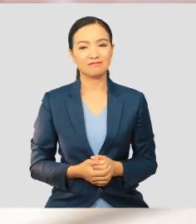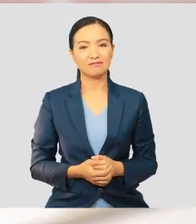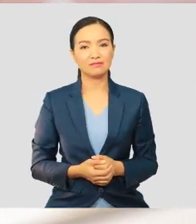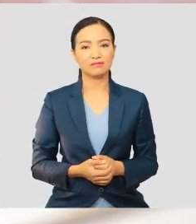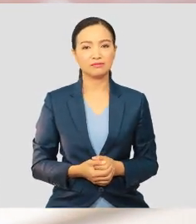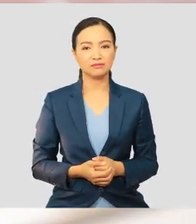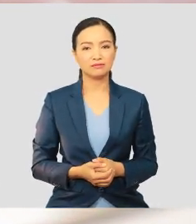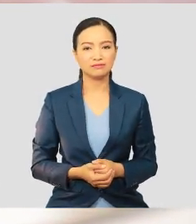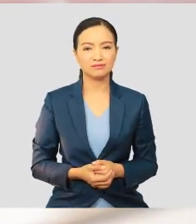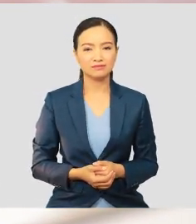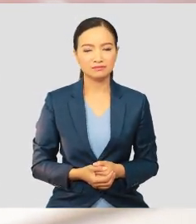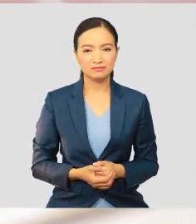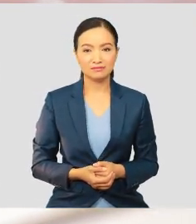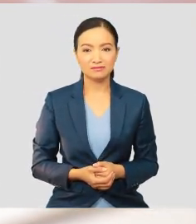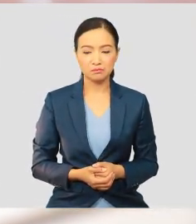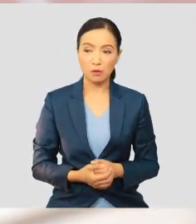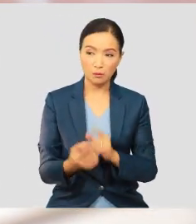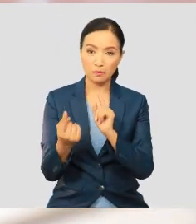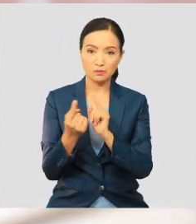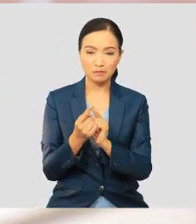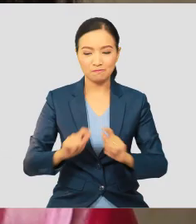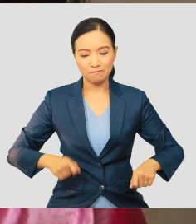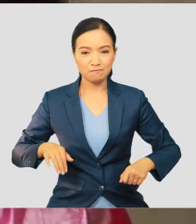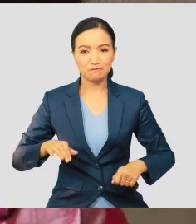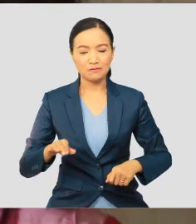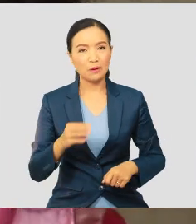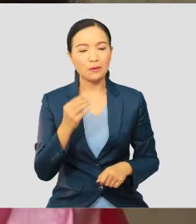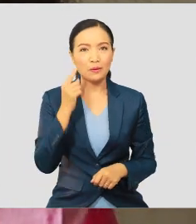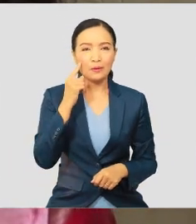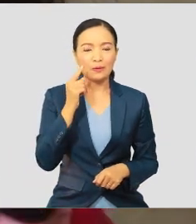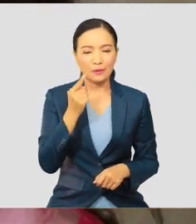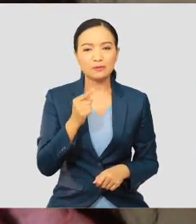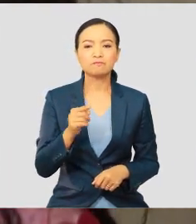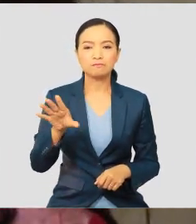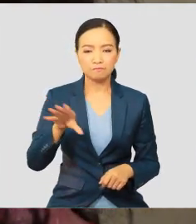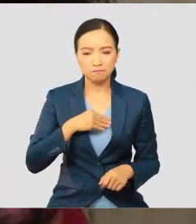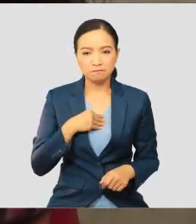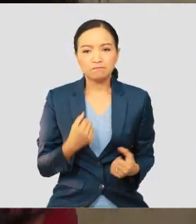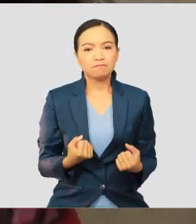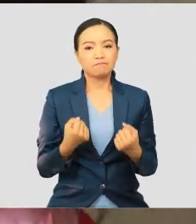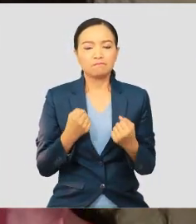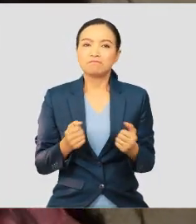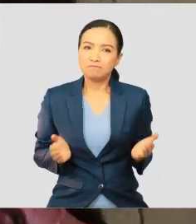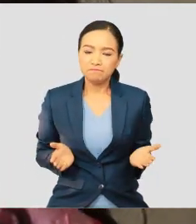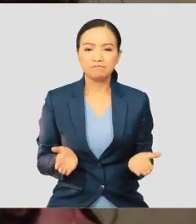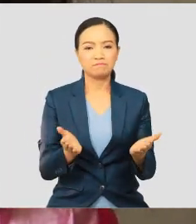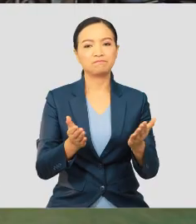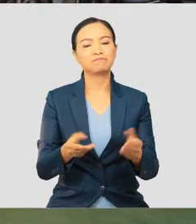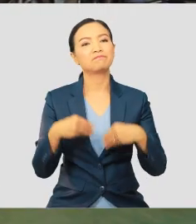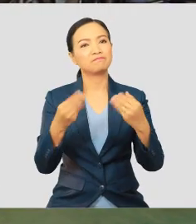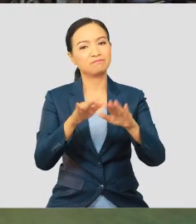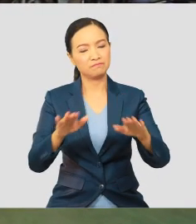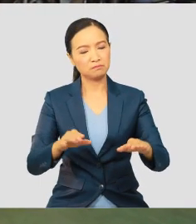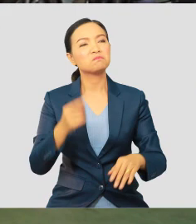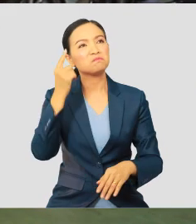ล้วพอวันนี้มาเป็นแบบนี้เลยแววตาของเด็กๆเราเนี้ย รู้สึกว่าแรงบันดาลใจสำคัญเนาะเป็นตัวผลักดันให้เด็ก